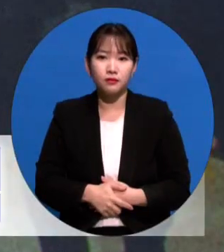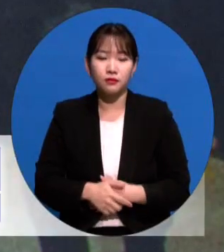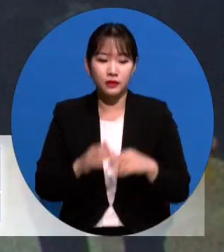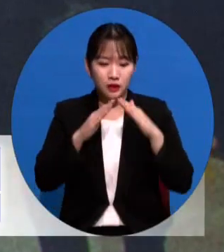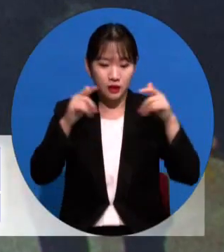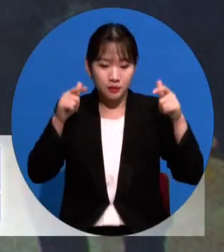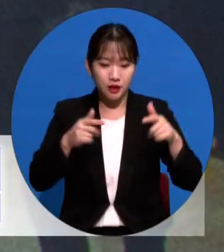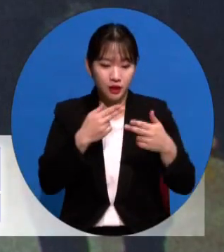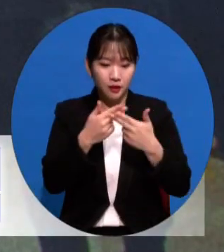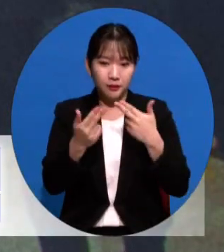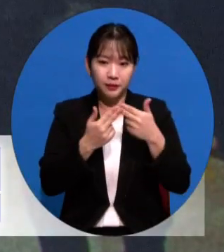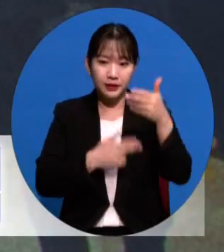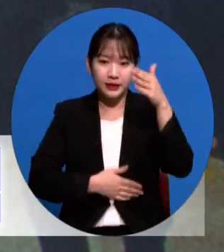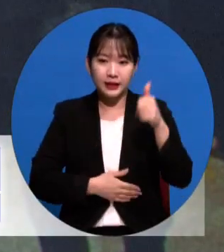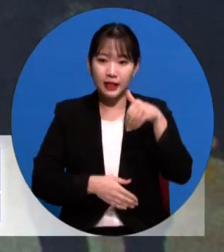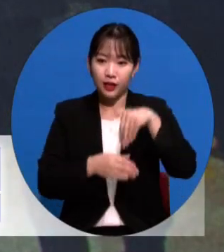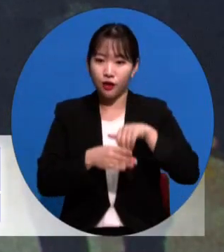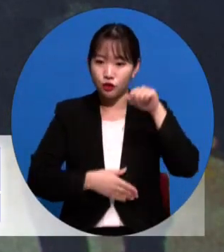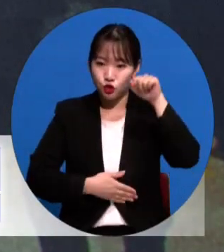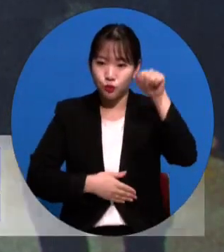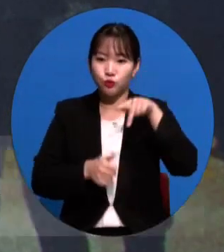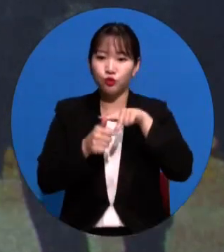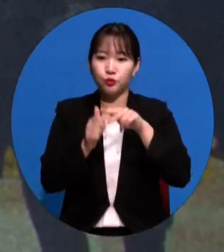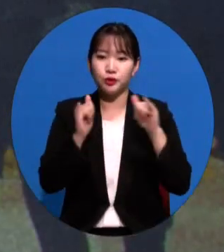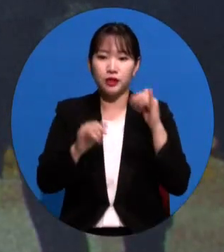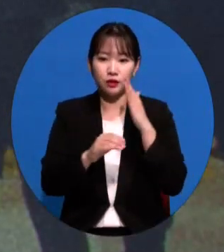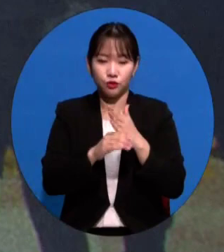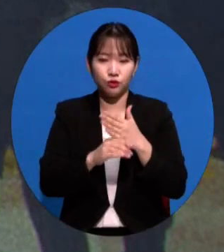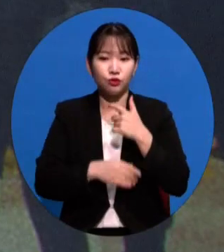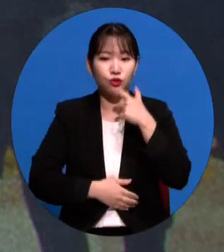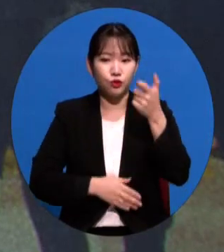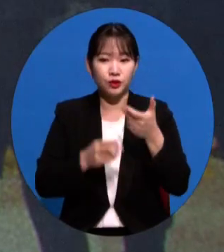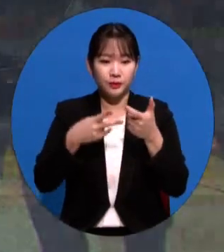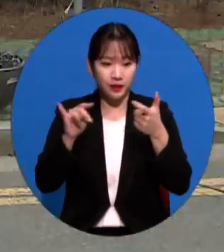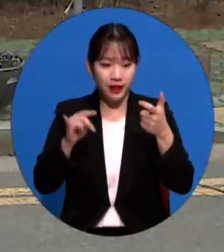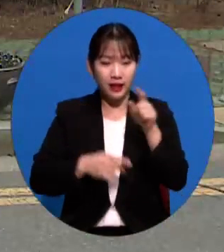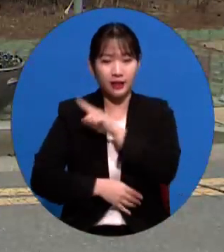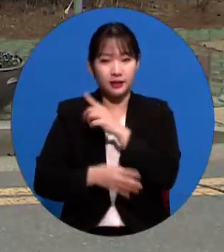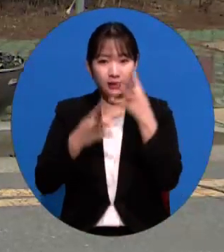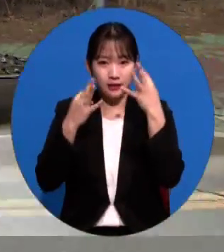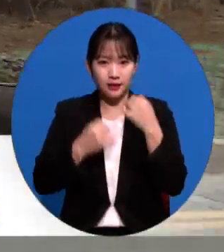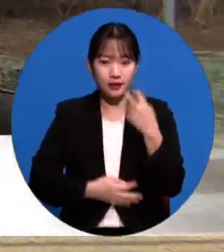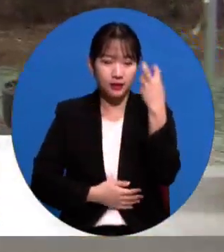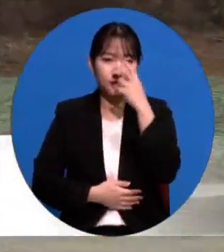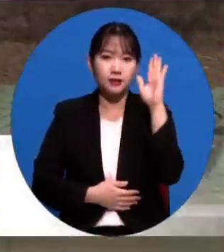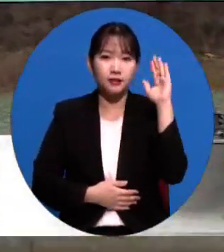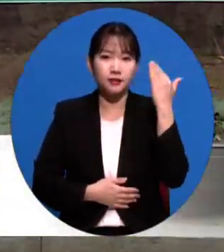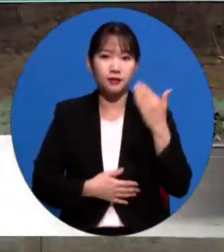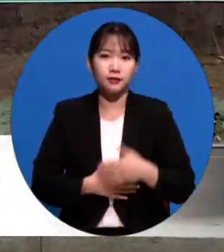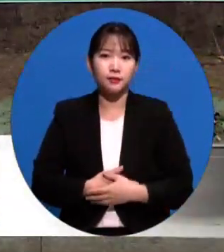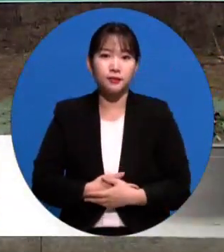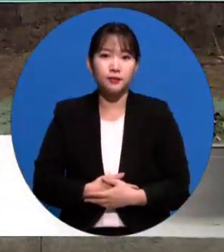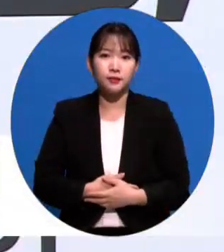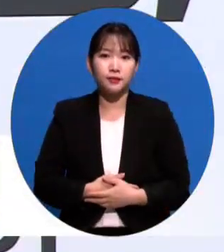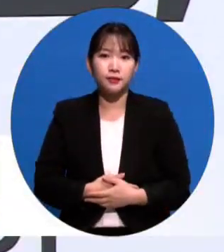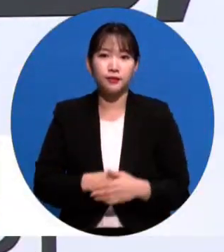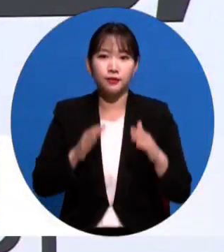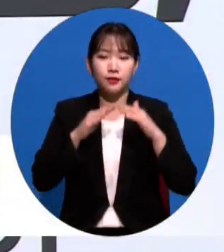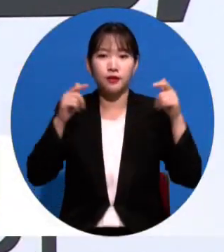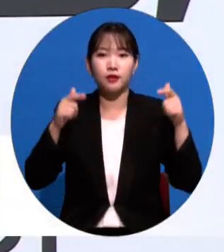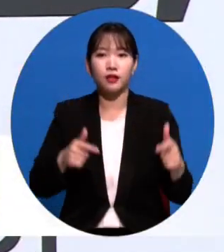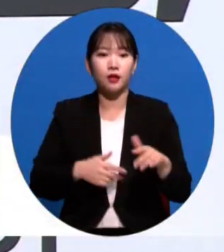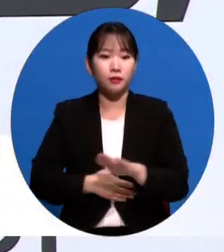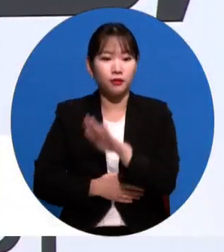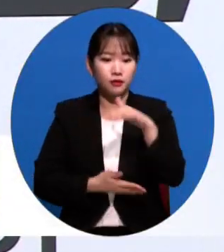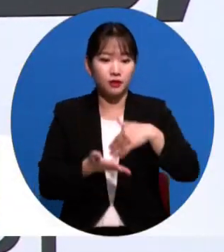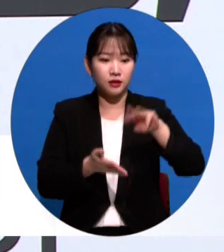전남 지역 조합장 서원고에 출마한 후보자들 가운데 60대가 가장 많은 것으로 조사됐습니다 전남은